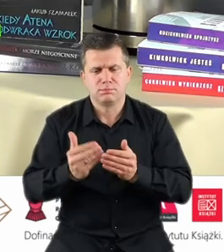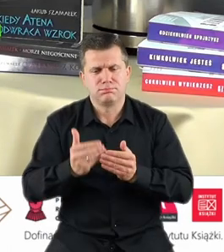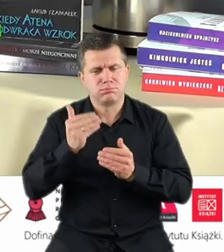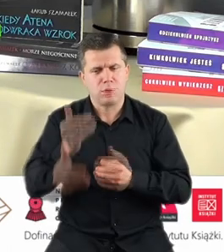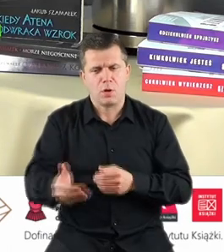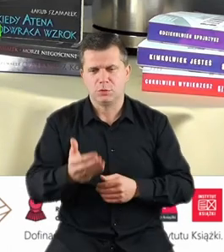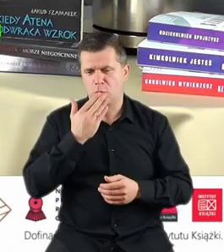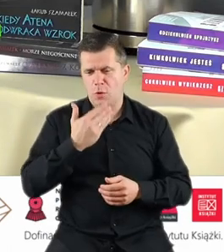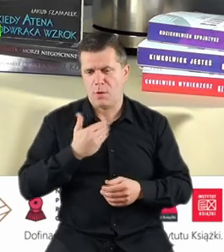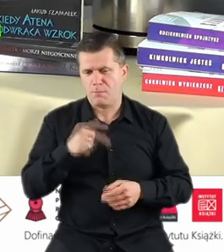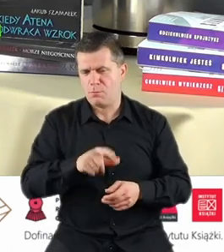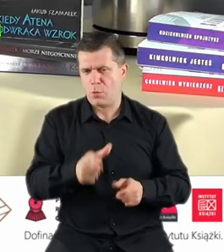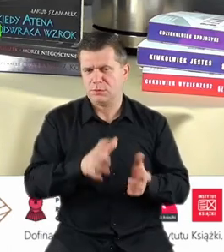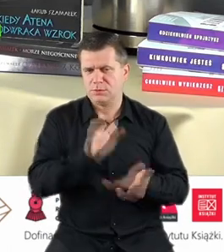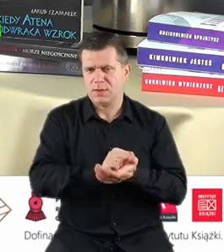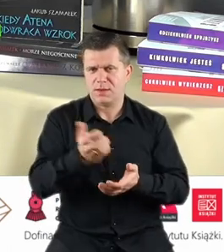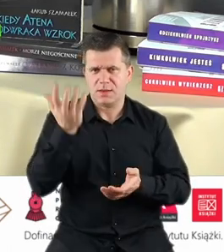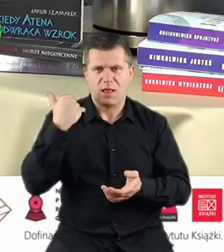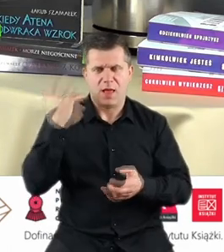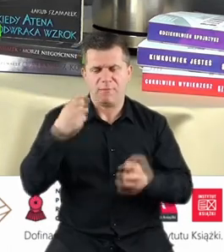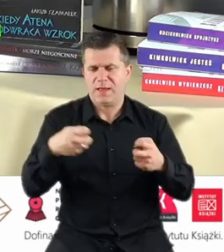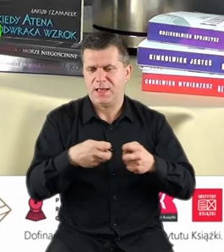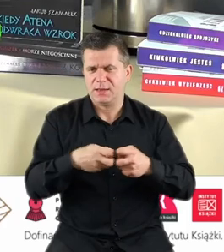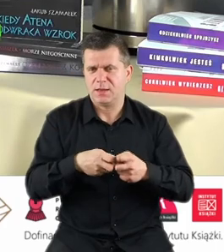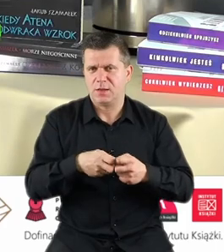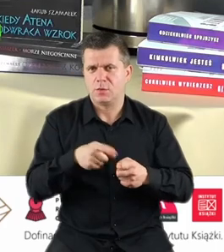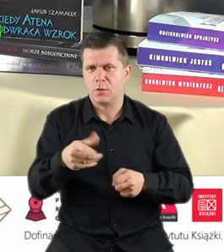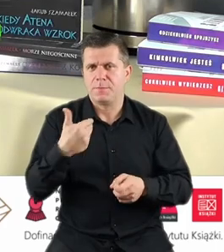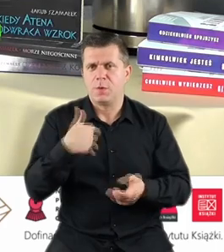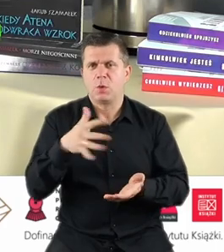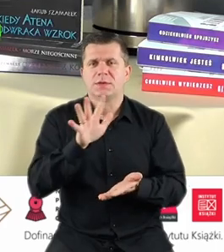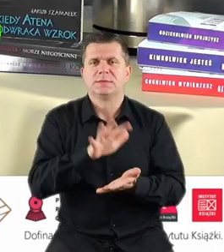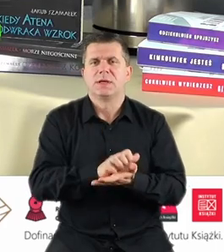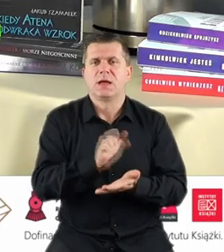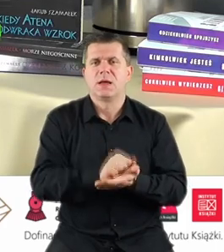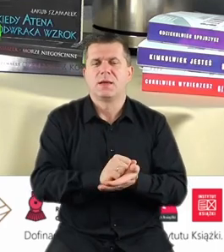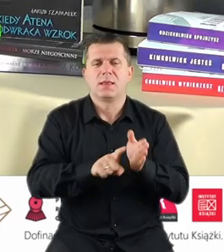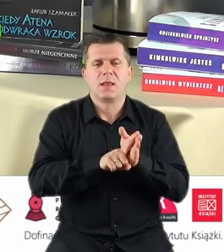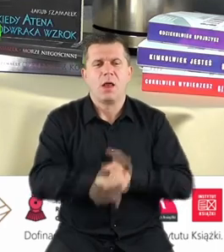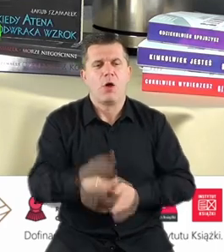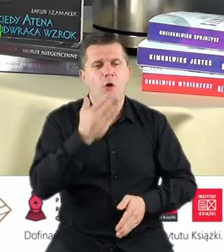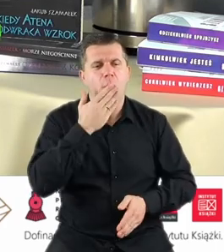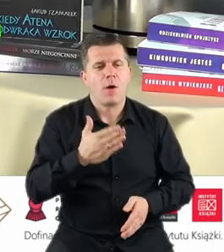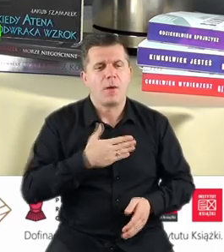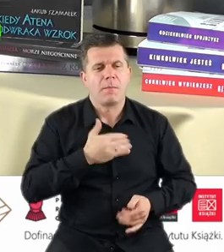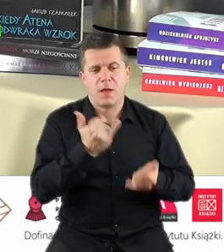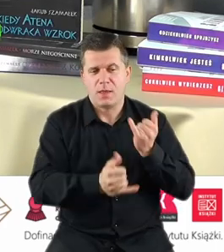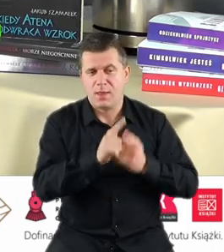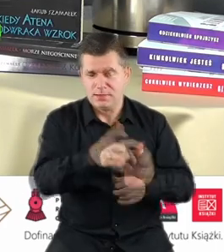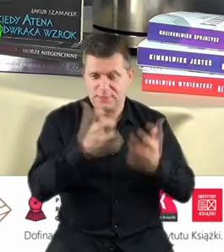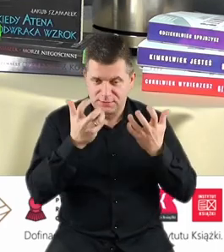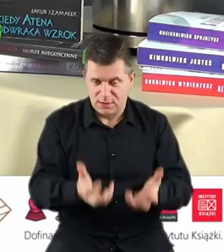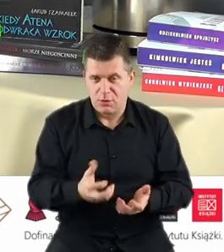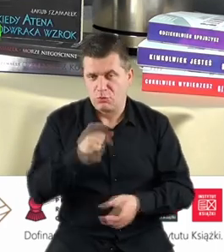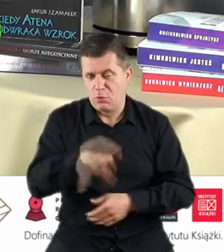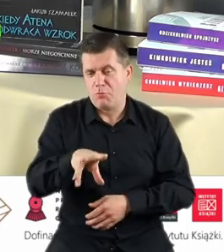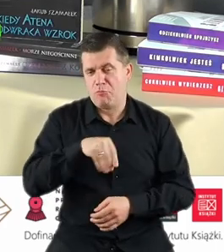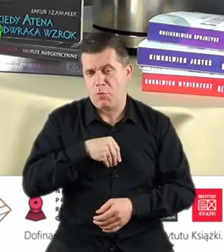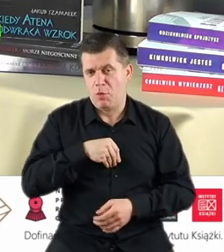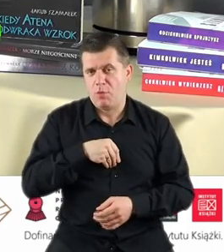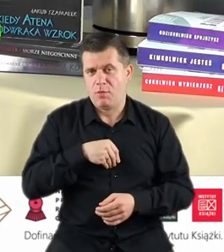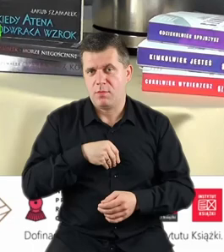hobby, którym się można zajmować. Tak jak internet kiedyś był po prostu zajęciem dla hobbystów, którzy jak chcieli, to mogli